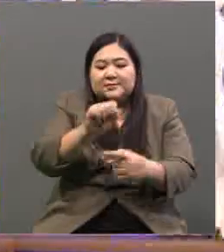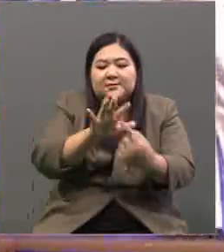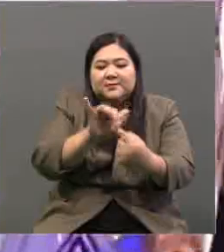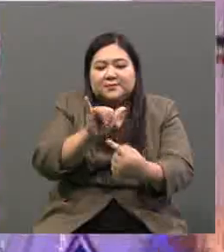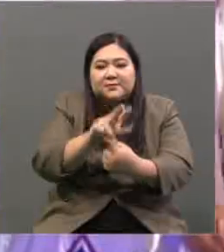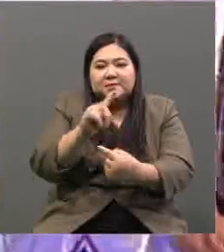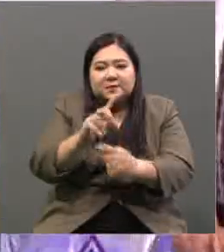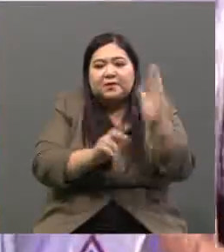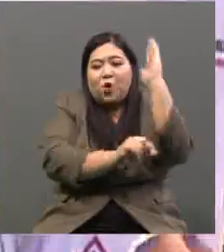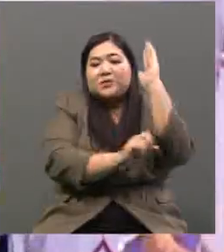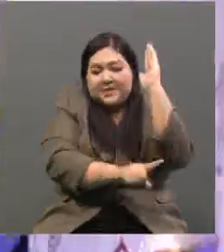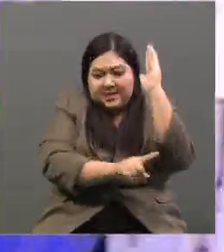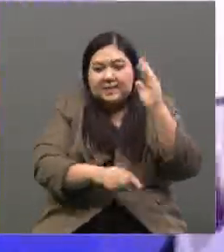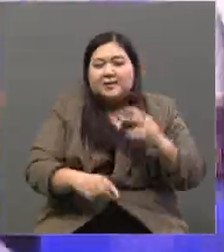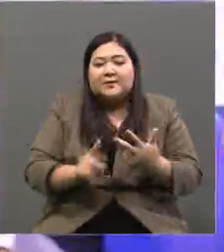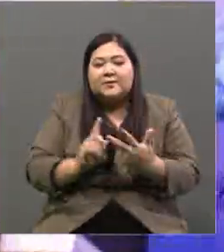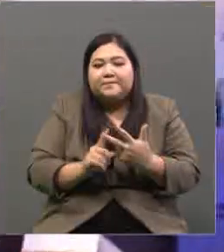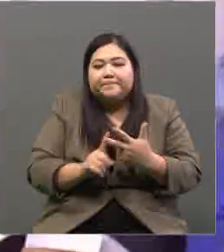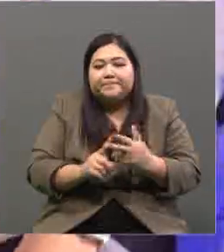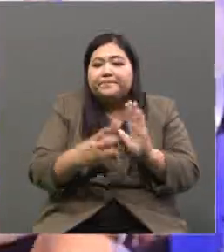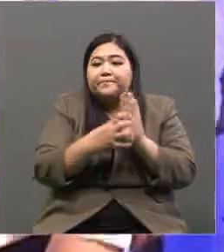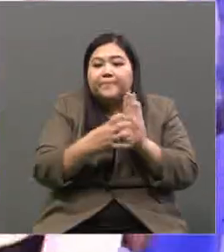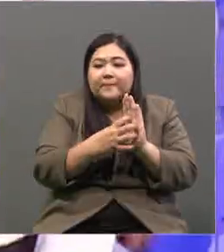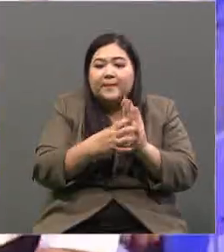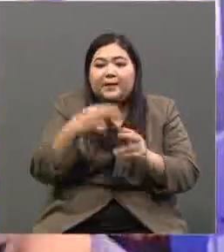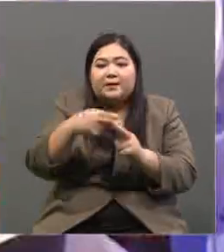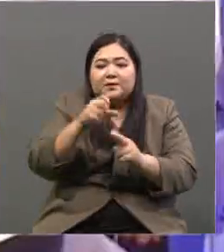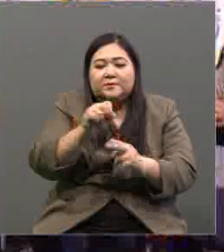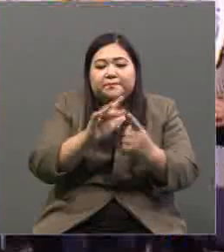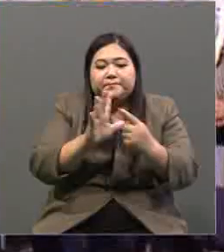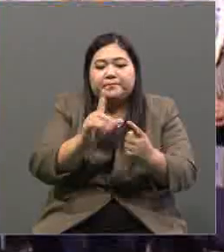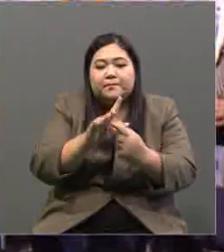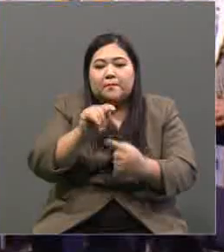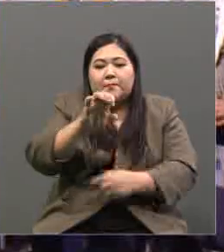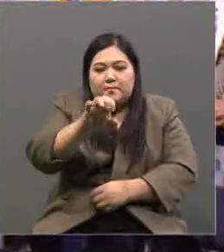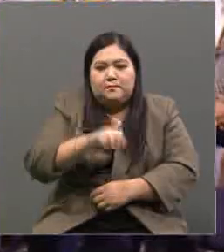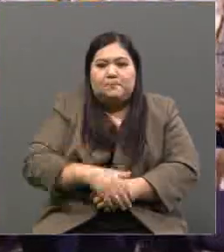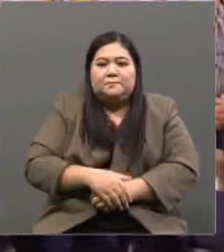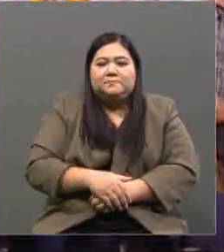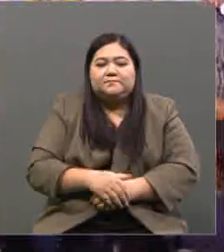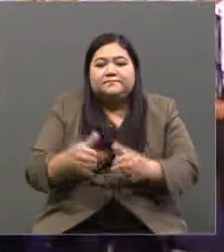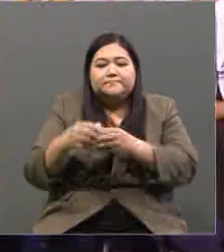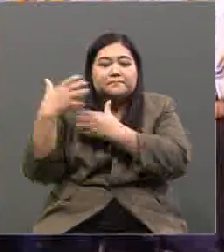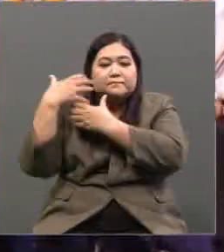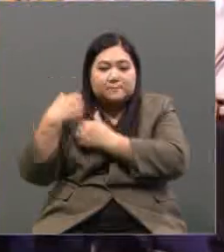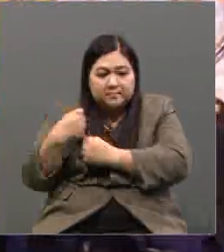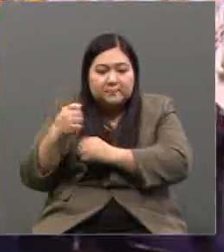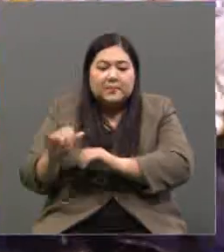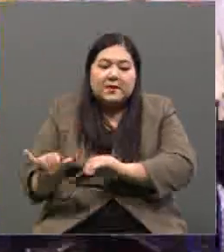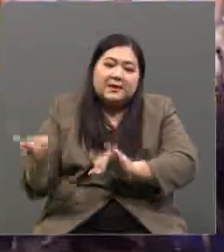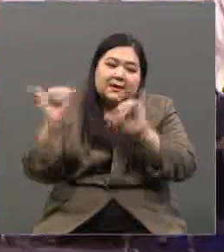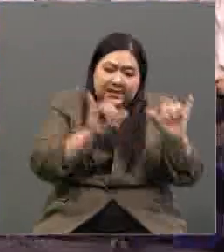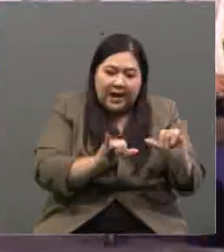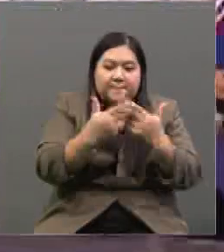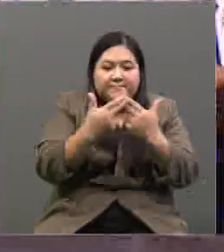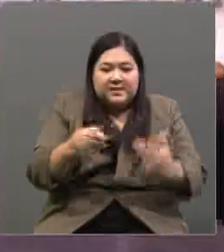ส.ส.นครศรีธรรมราชกลุ่มส.ส.ภาคกลางของนายสุชาติชมกลิ่นกลุ่มพรรคประชาธิปัตย์ที่ทยอยเข้าพักกันอย่างต่อเนื่อง